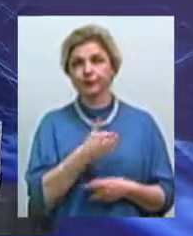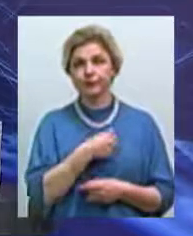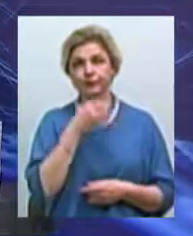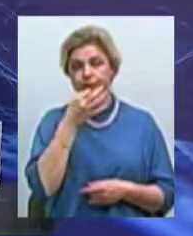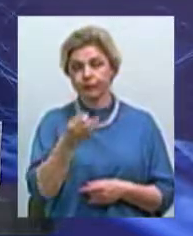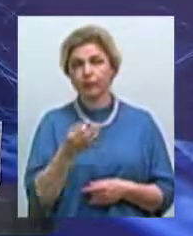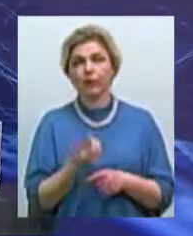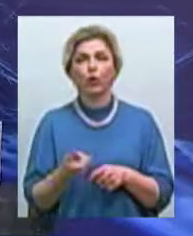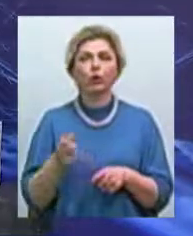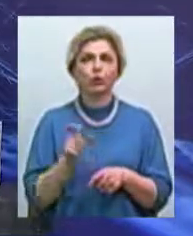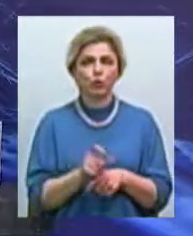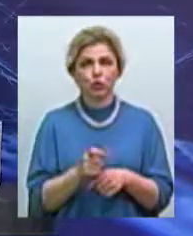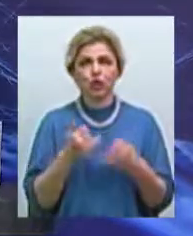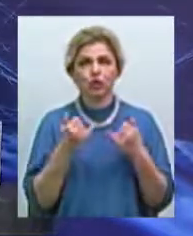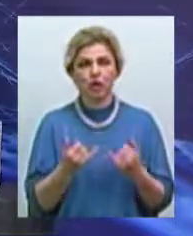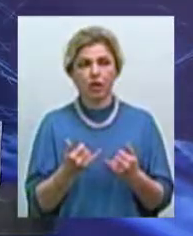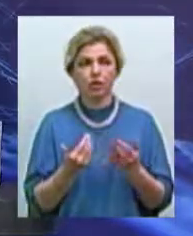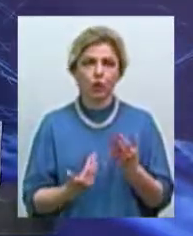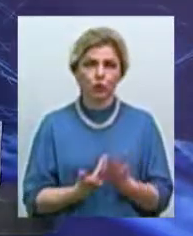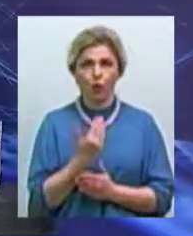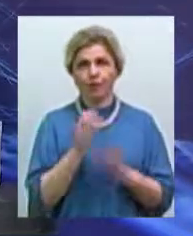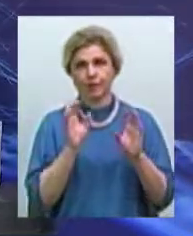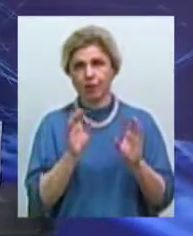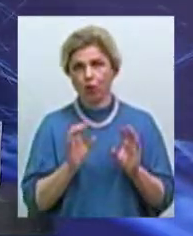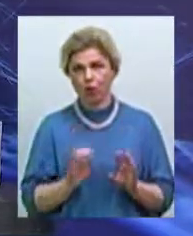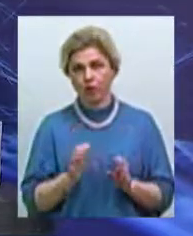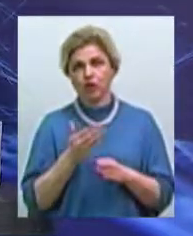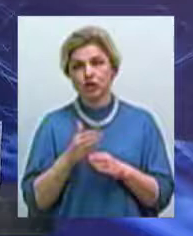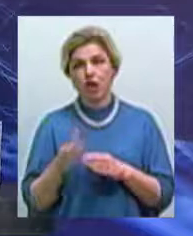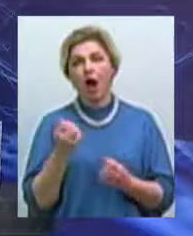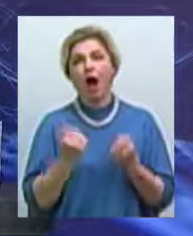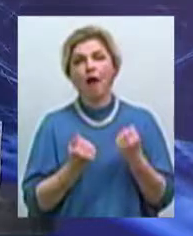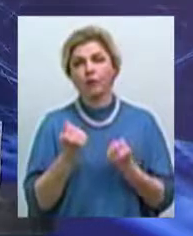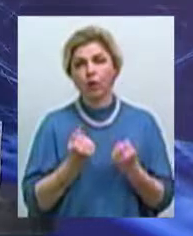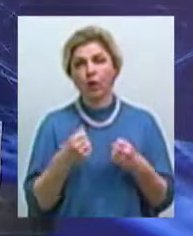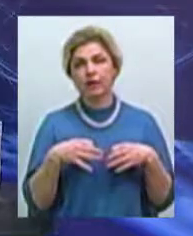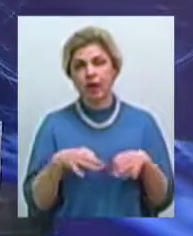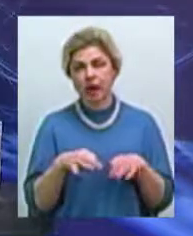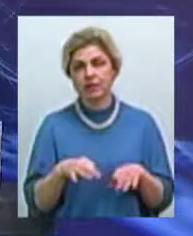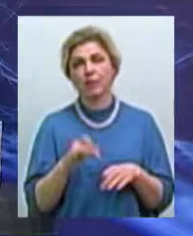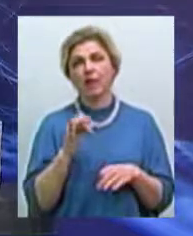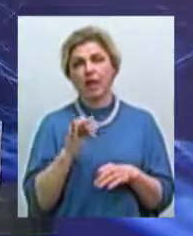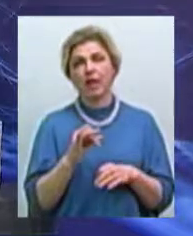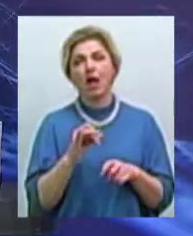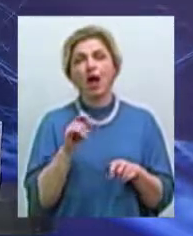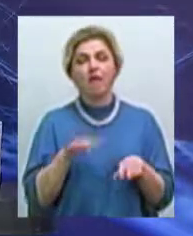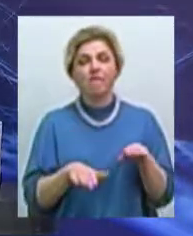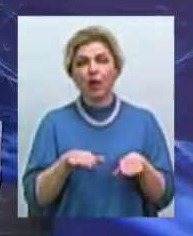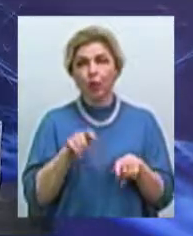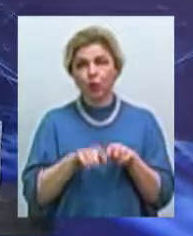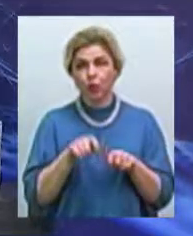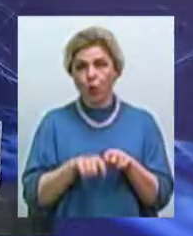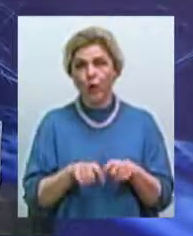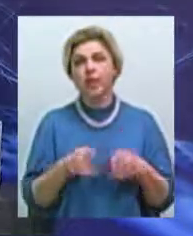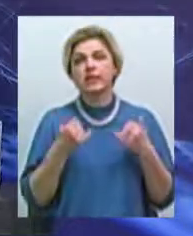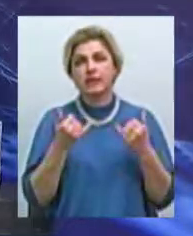дуже зараз прийняли нові законодавства в частині автомобільного транспорту, в частині габаритно-вагового контролю. І на сьогоднішній